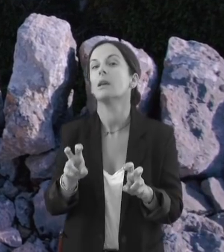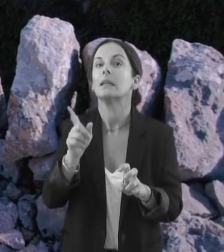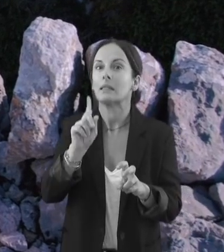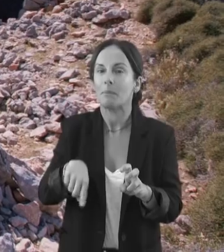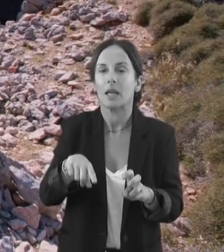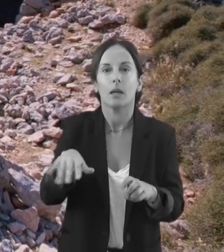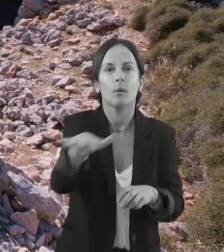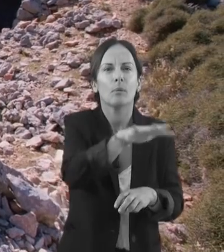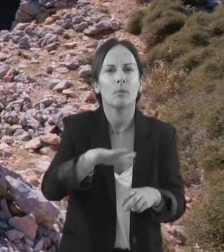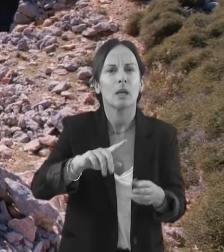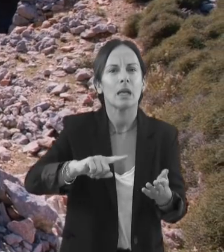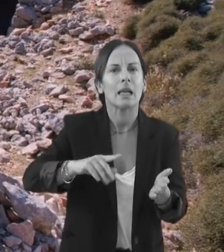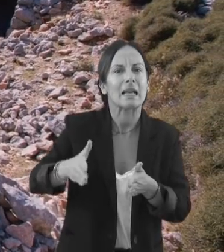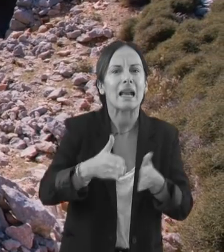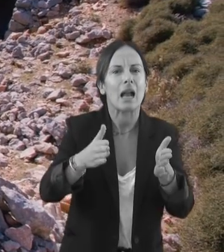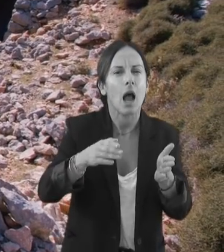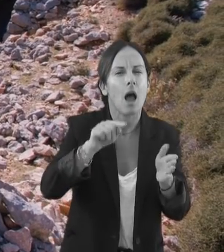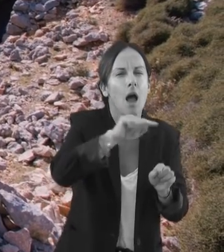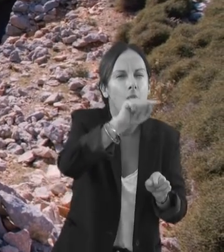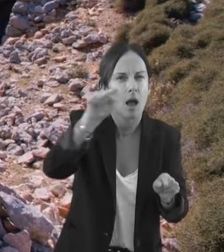de neu, barraques...